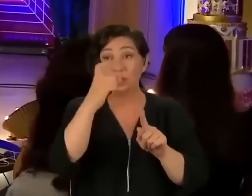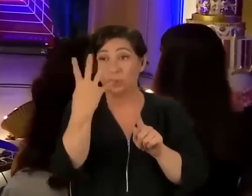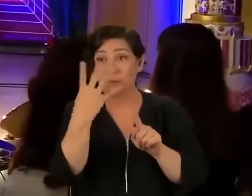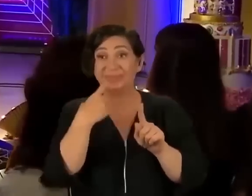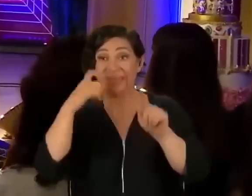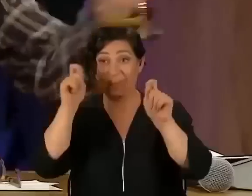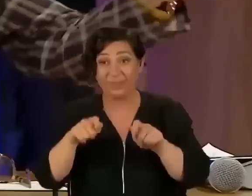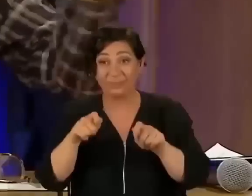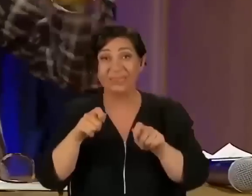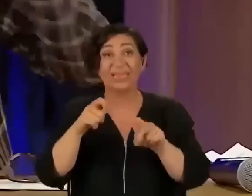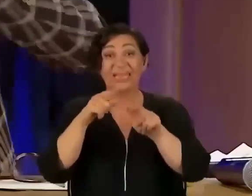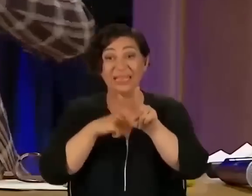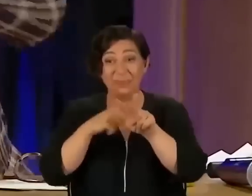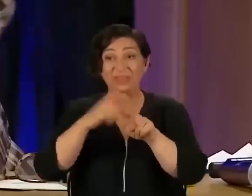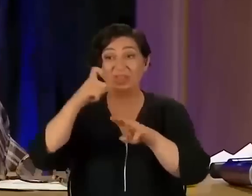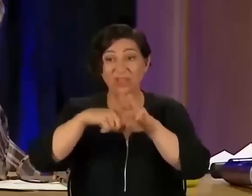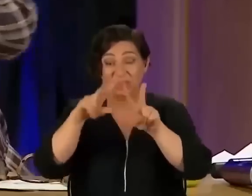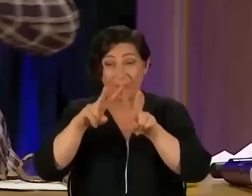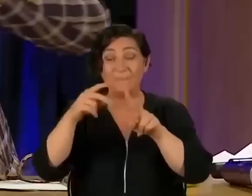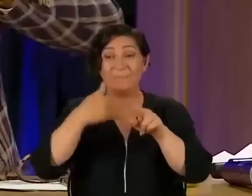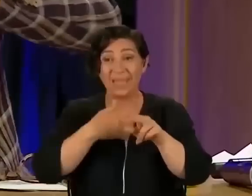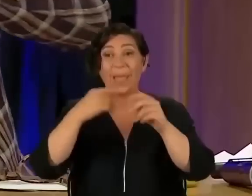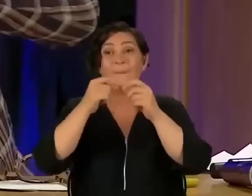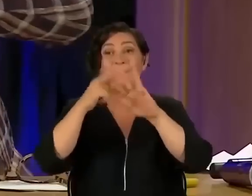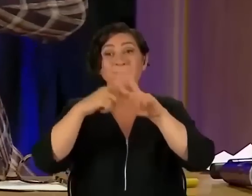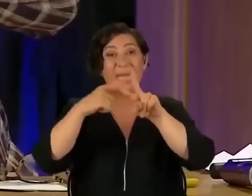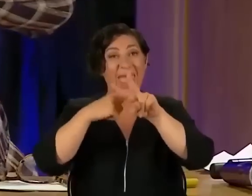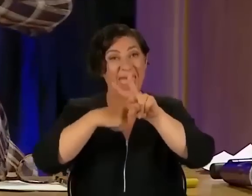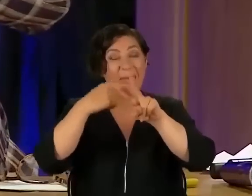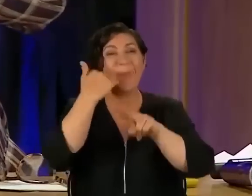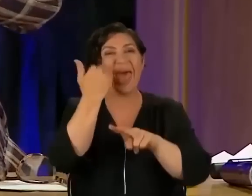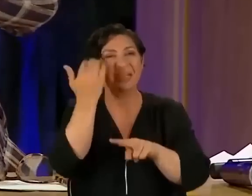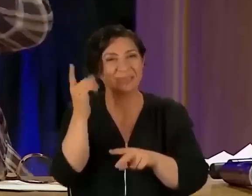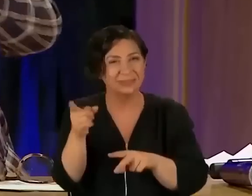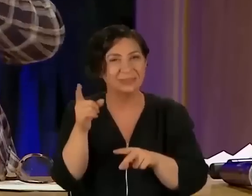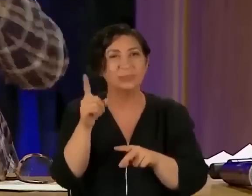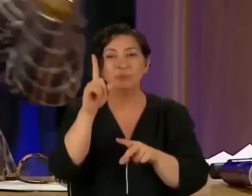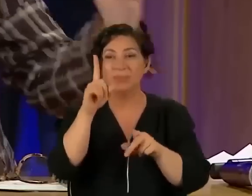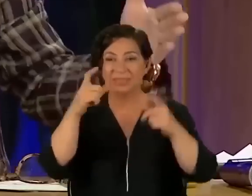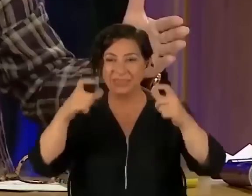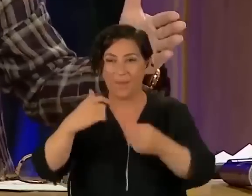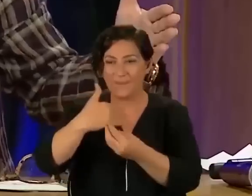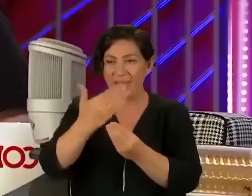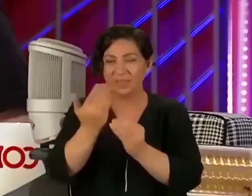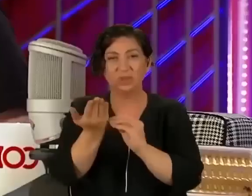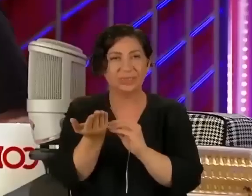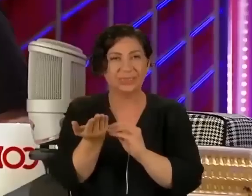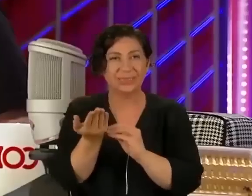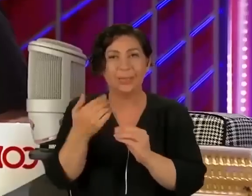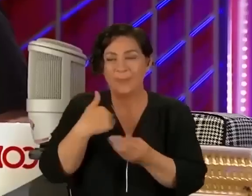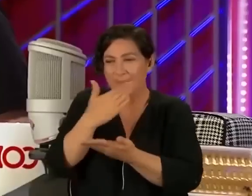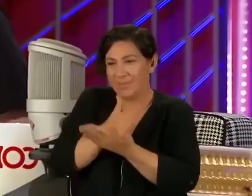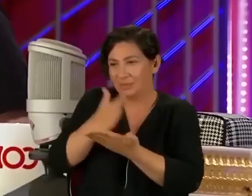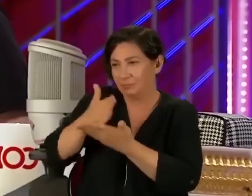94'te Yılmaz, Cem, ben, Beyaz galiba bir sektörü paylaştık. Yani ben